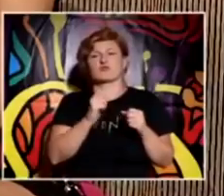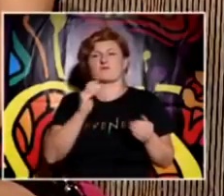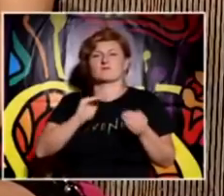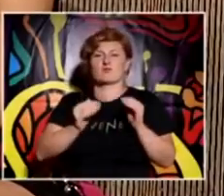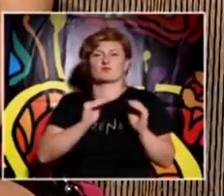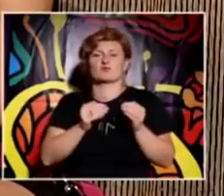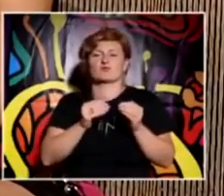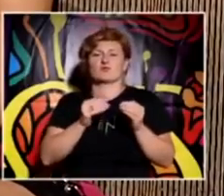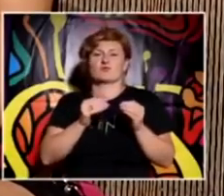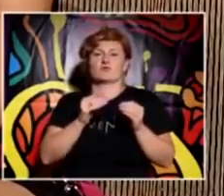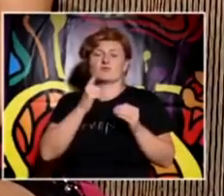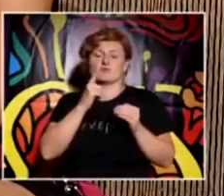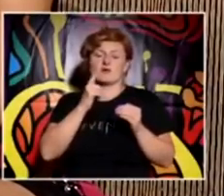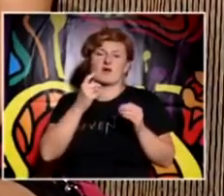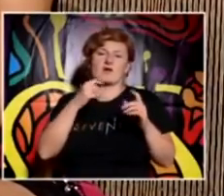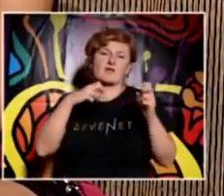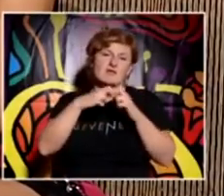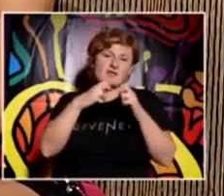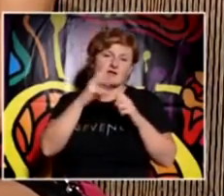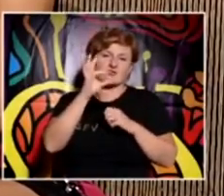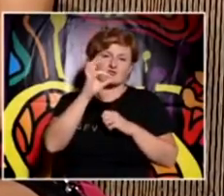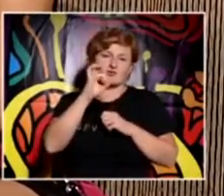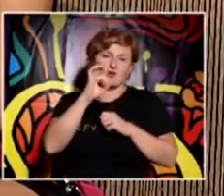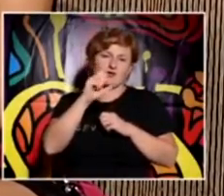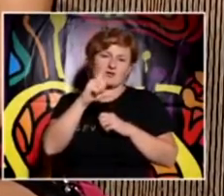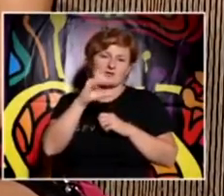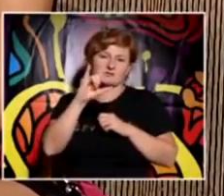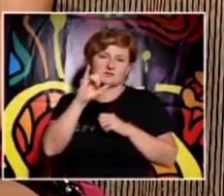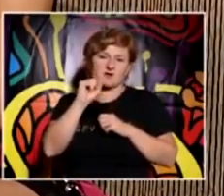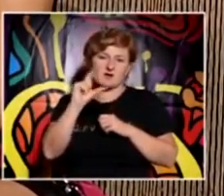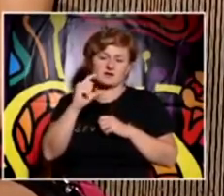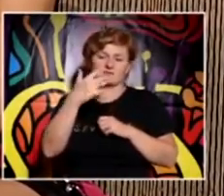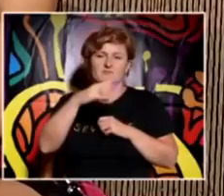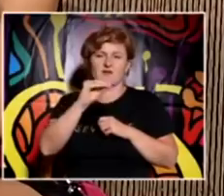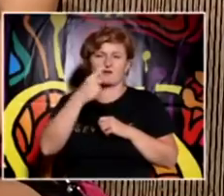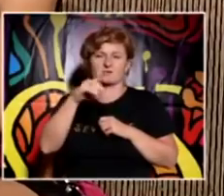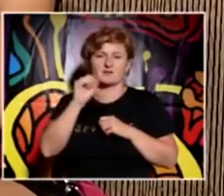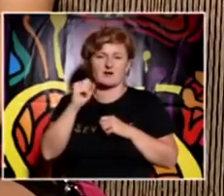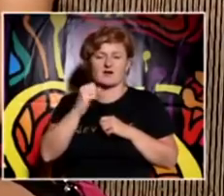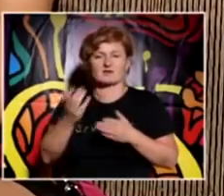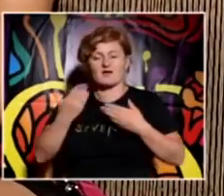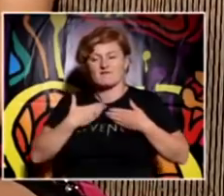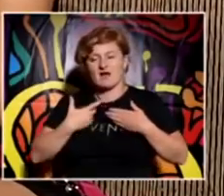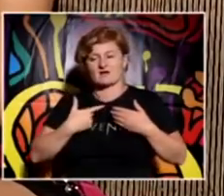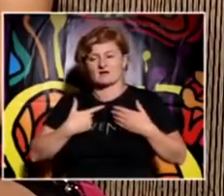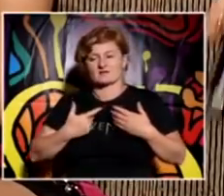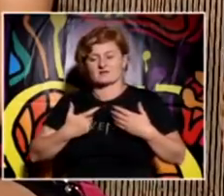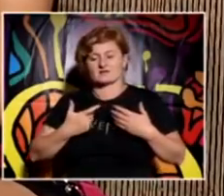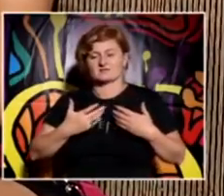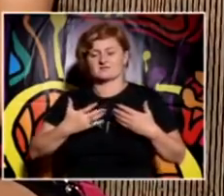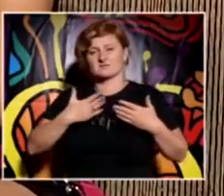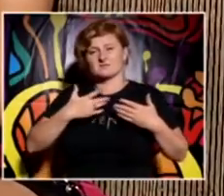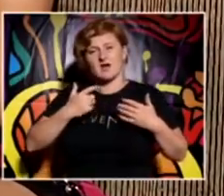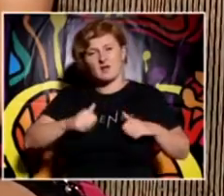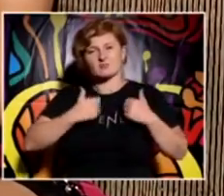żeby social media dawały nam odczuwać i czuć tą podróż w jak największym wymiarze. To jest jednak tak,